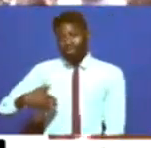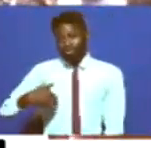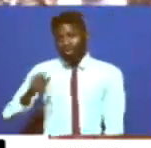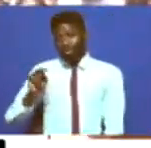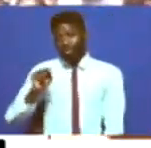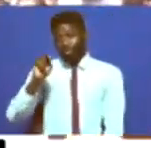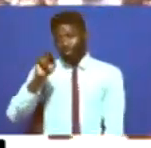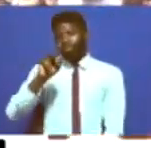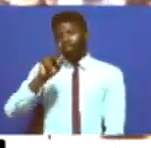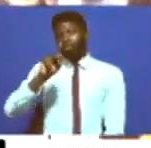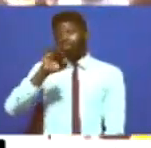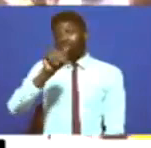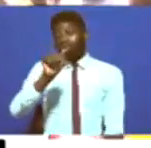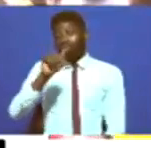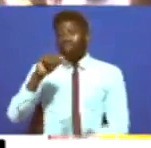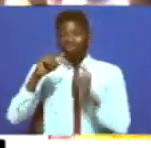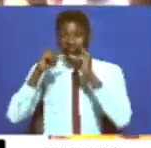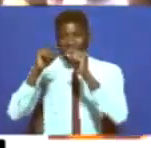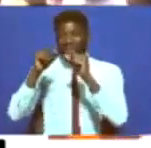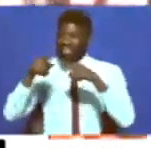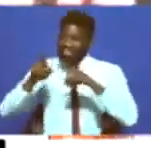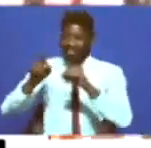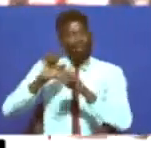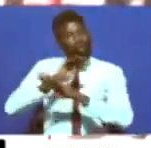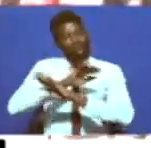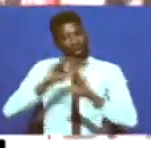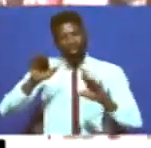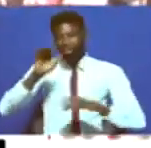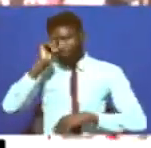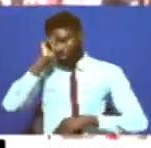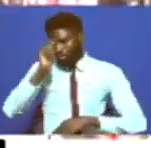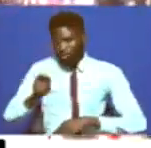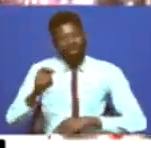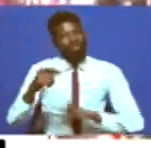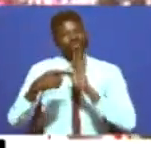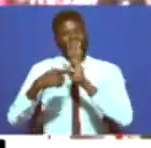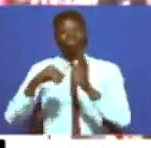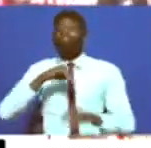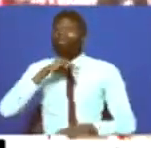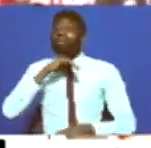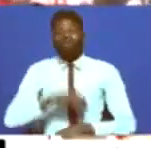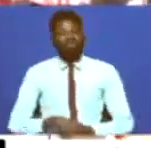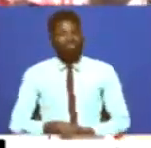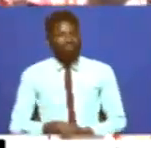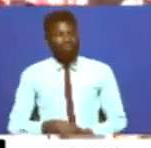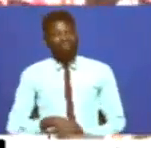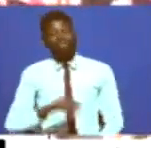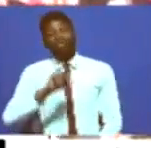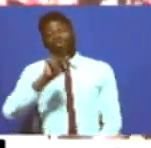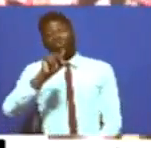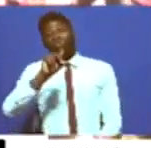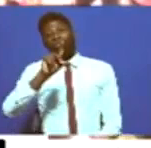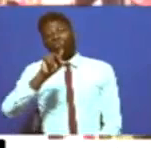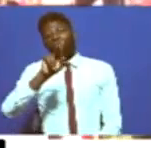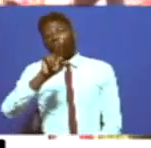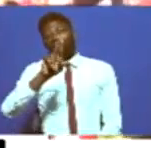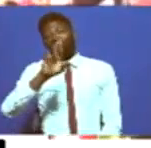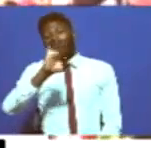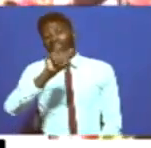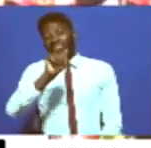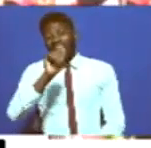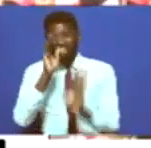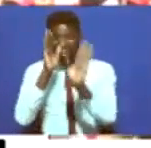heshima kinara wa ODM Raila Odinga. Huyo Moses Kuria awache kujificha huko Gatundu.